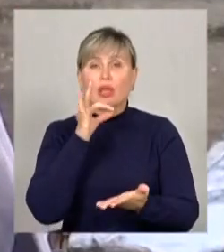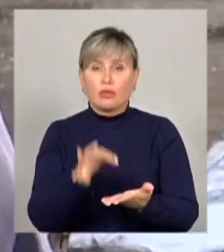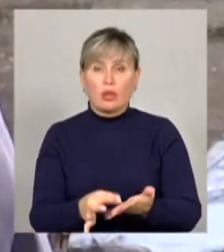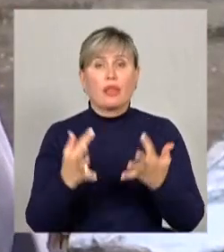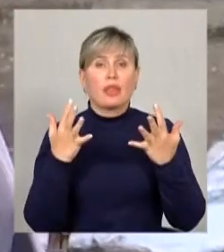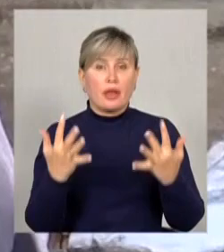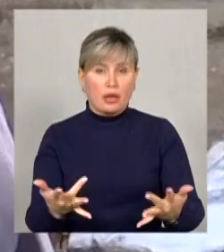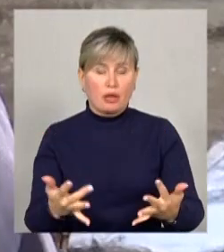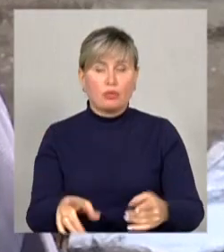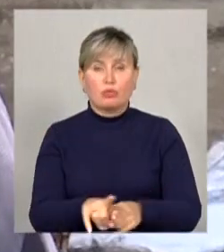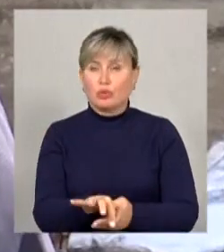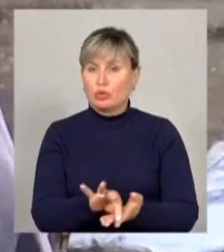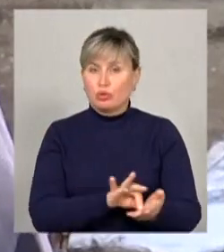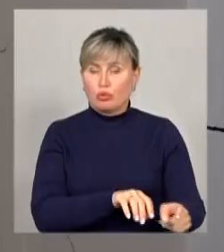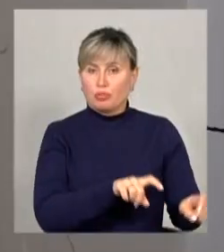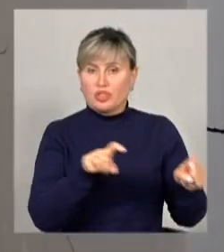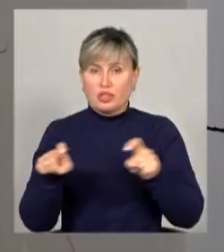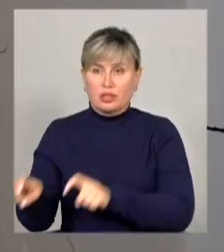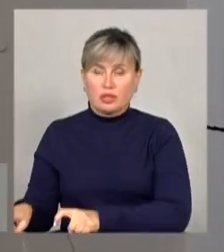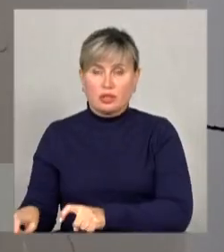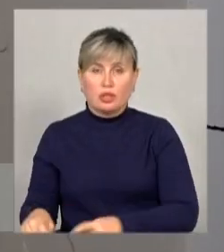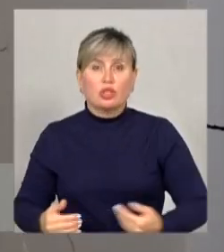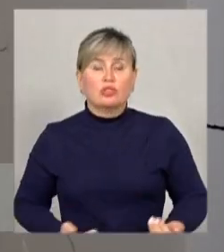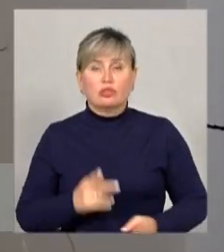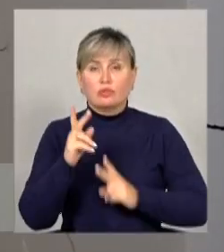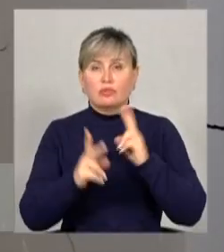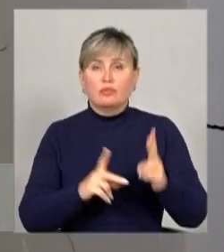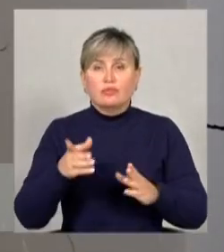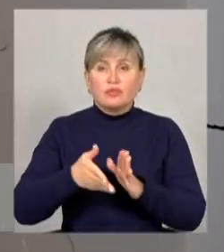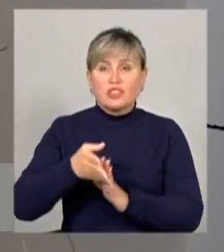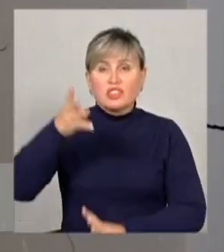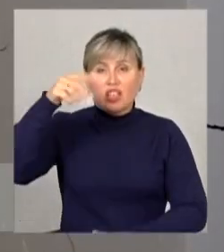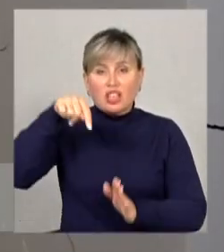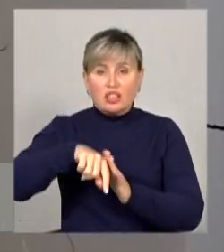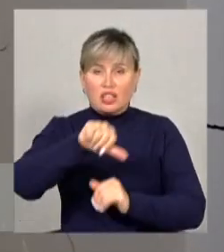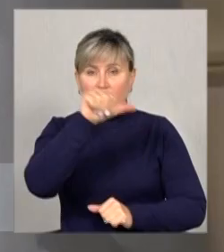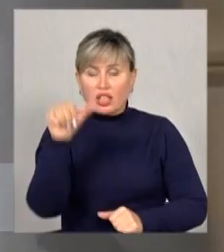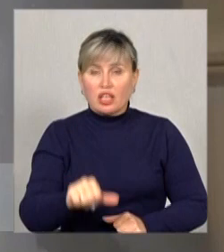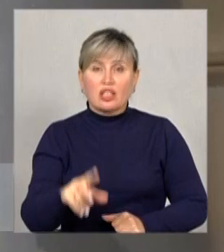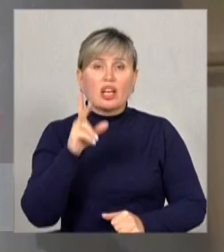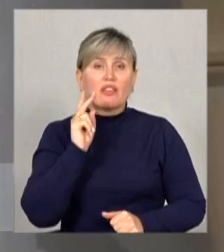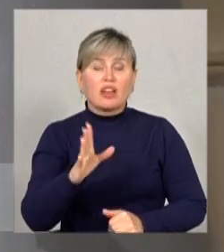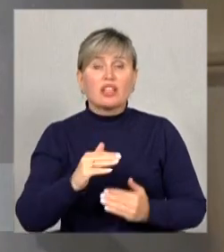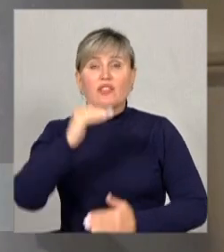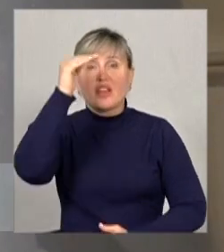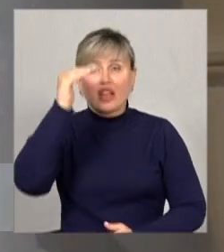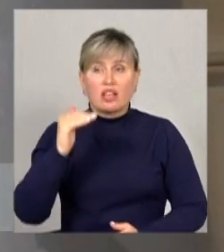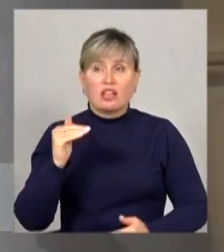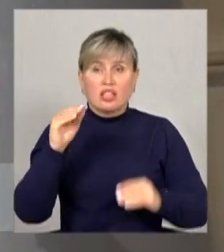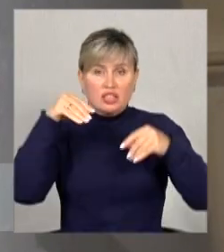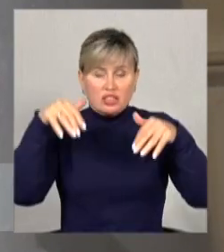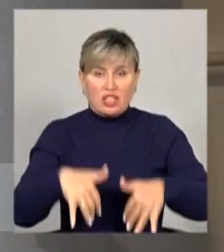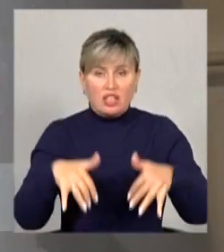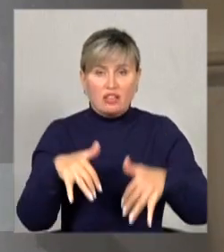Требуем, чтобы нас срочно переселили. Жители жалуются, что стены в подвале в трещинах, а квартиры на верхних этажах заливают после